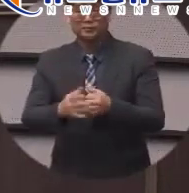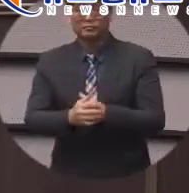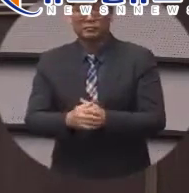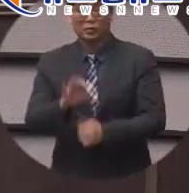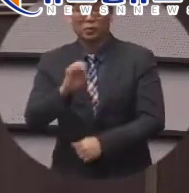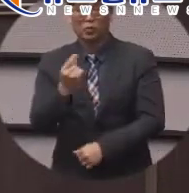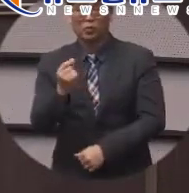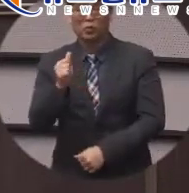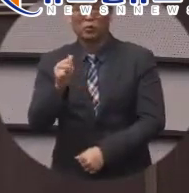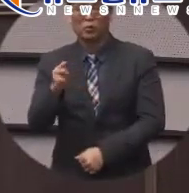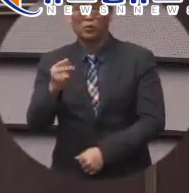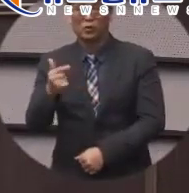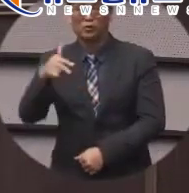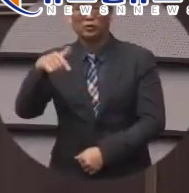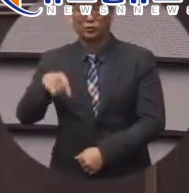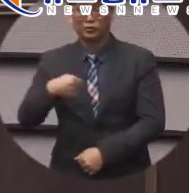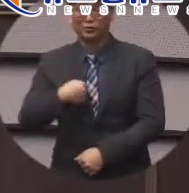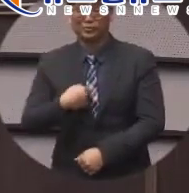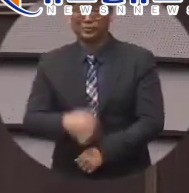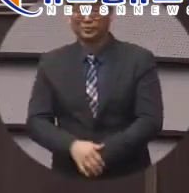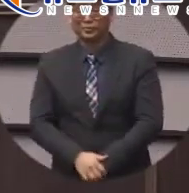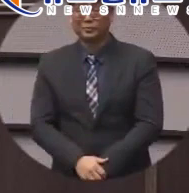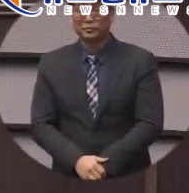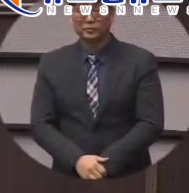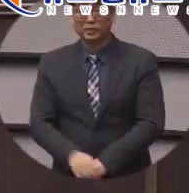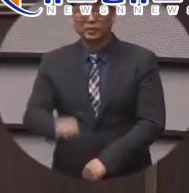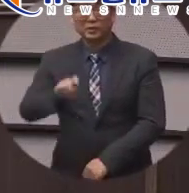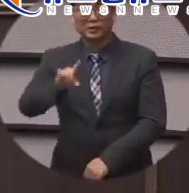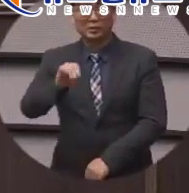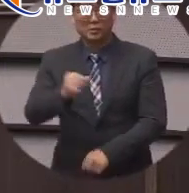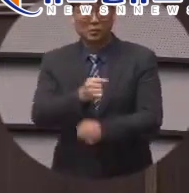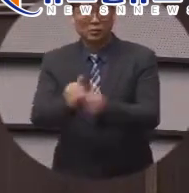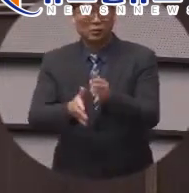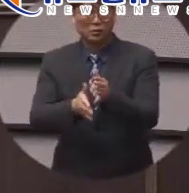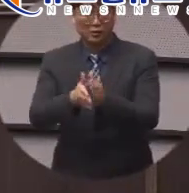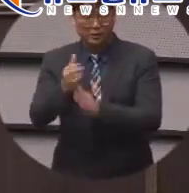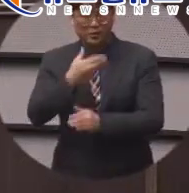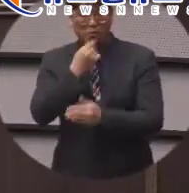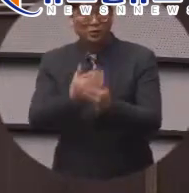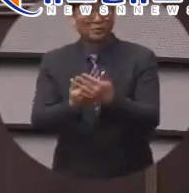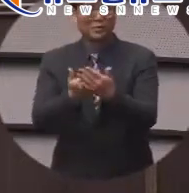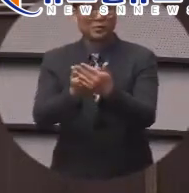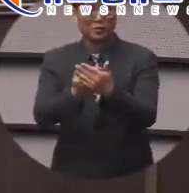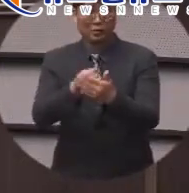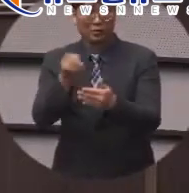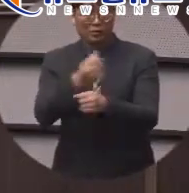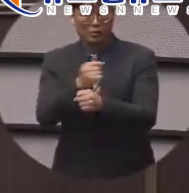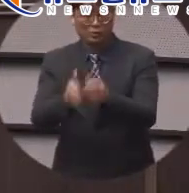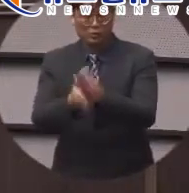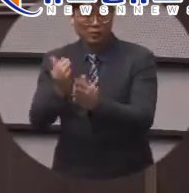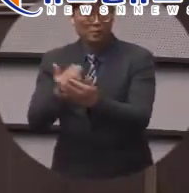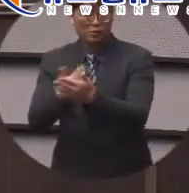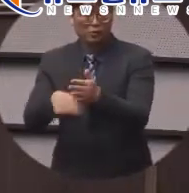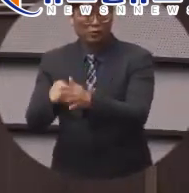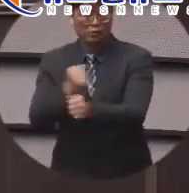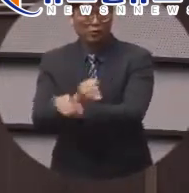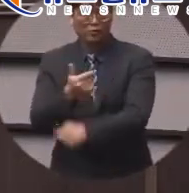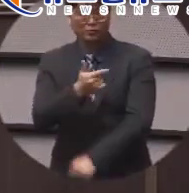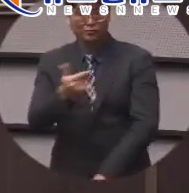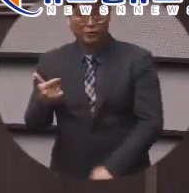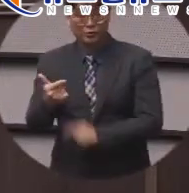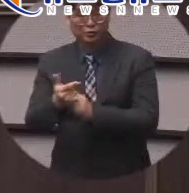의원 오현주입니다. 먼저 40만 광주 시민의 복리 증진과 광주시 발전을 위해 수고해